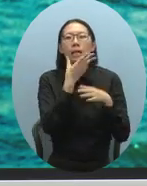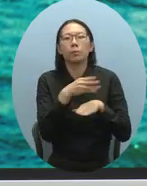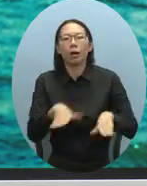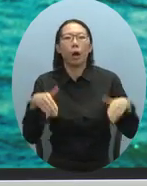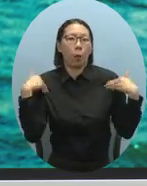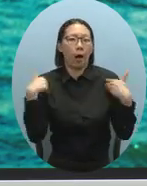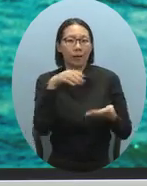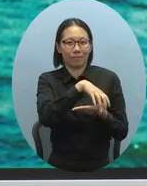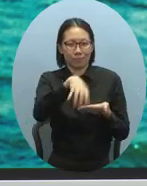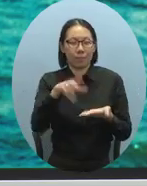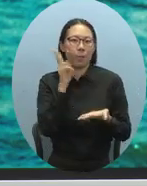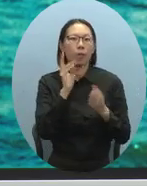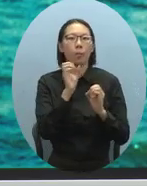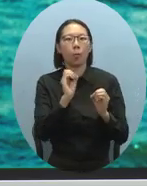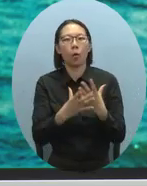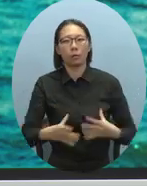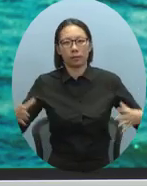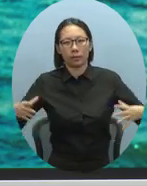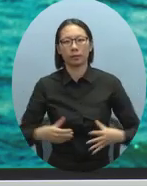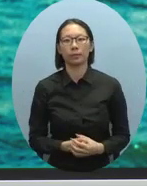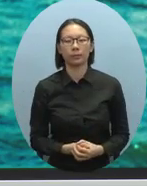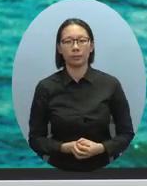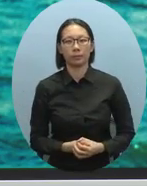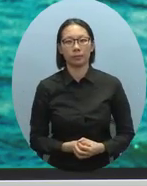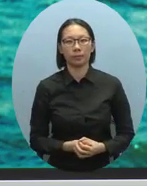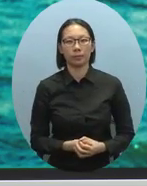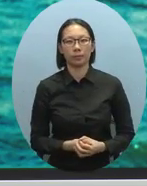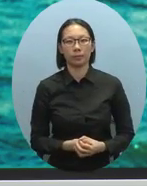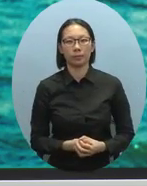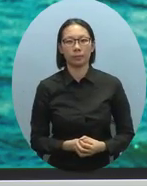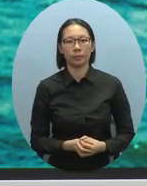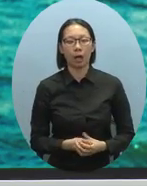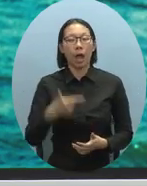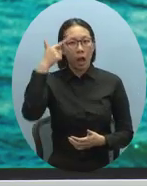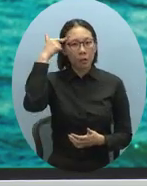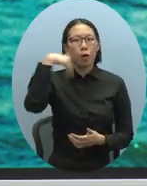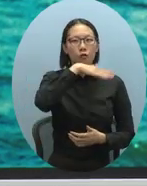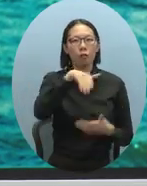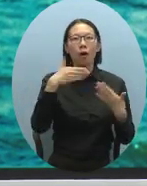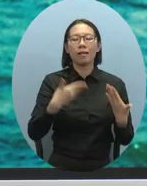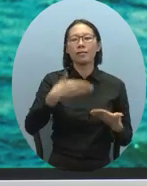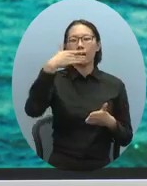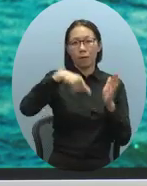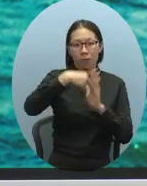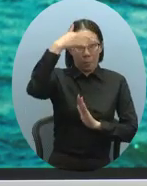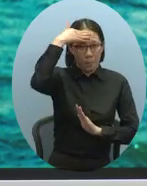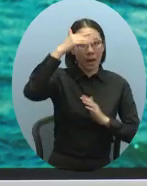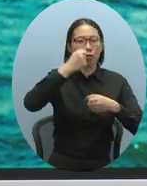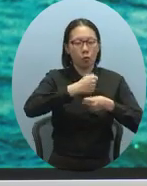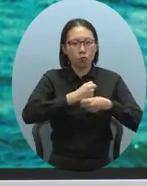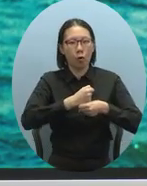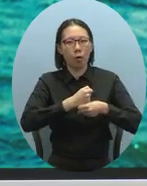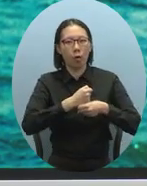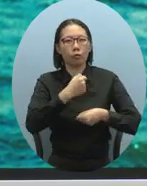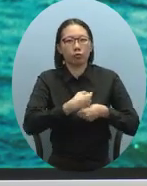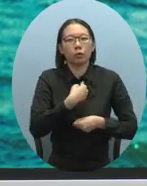施，譬如一些波波池。我希望他们已经在做这些的防止感染的工作，因为康乐文化事务处呢其